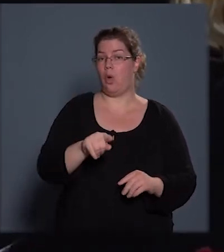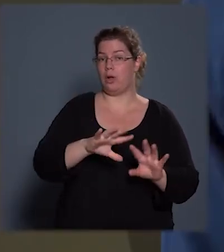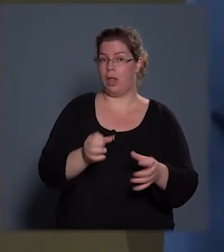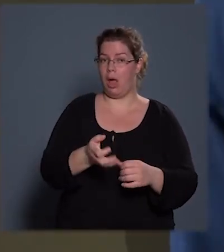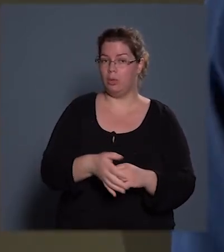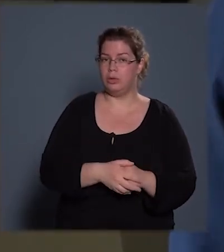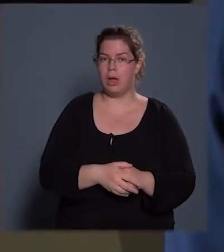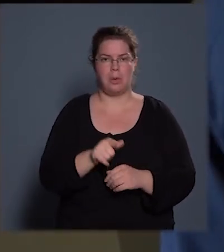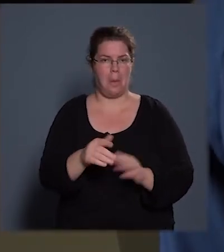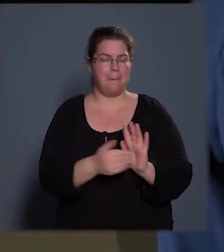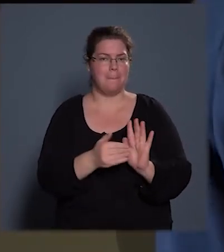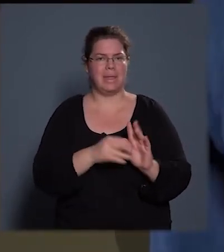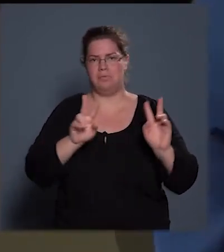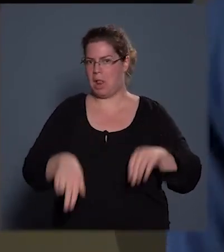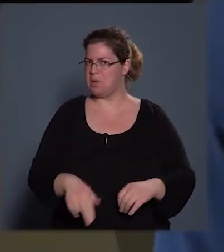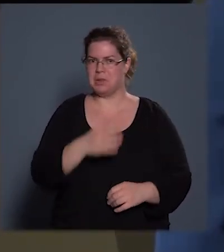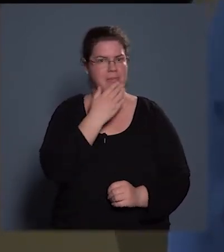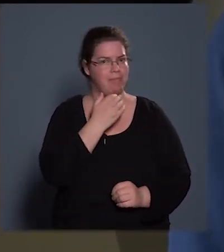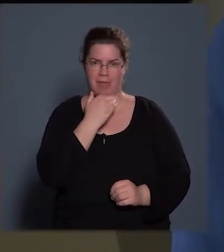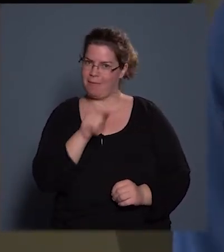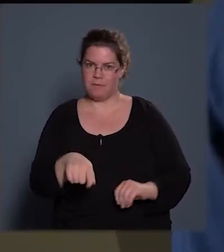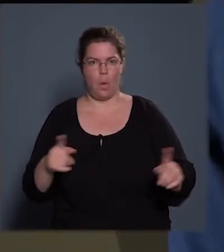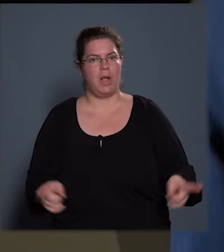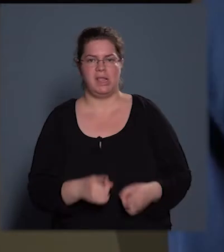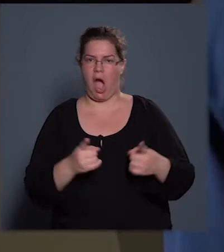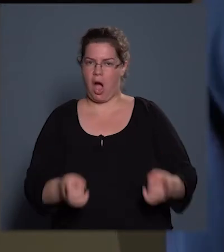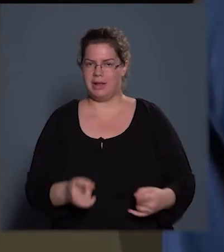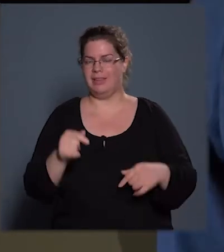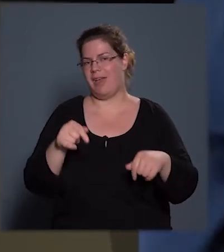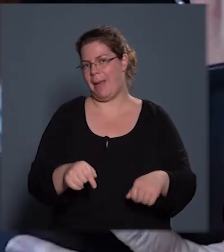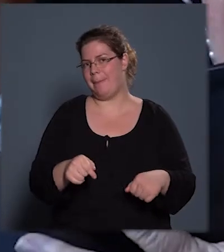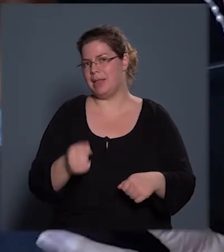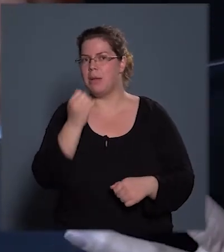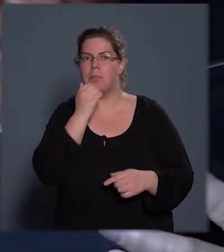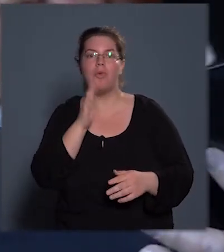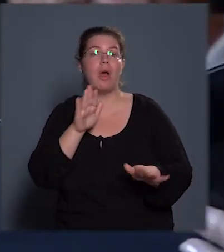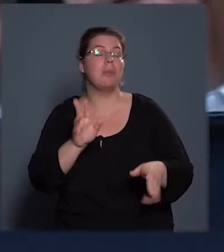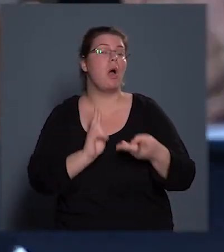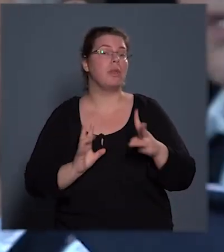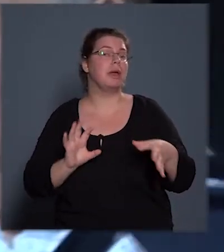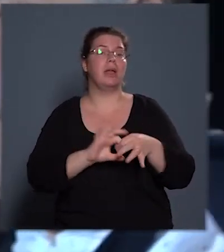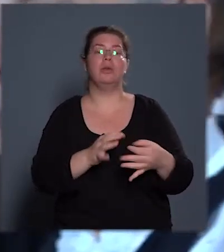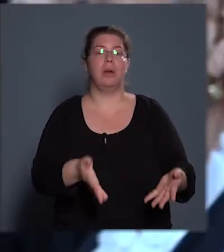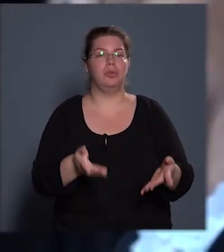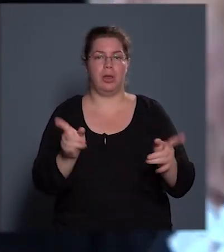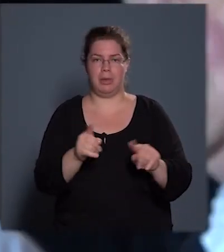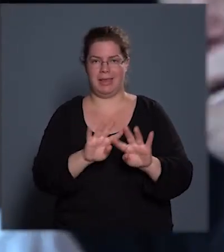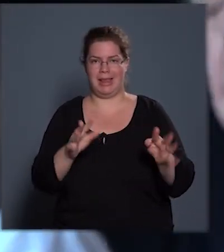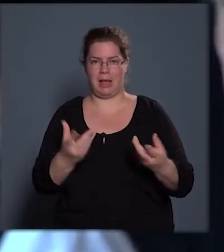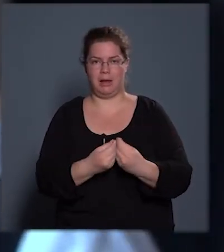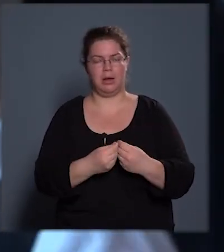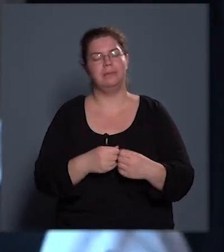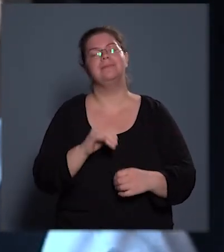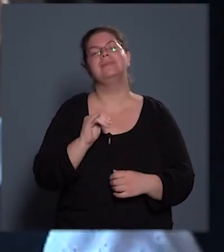akkor ön még valószínűleg nem volt aktív ebben a műfajban. Hogyan került kapcsolatba az énekkarral? Így